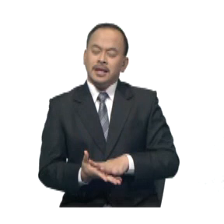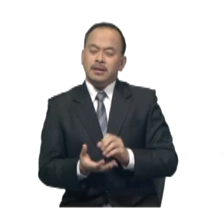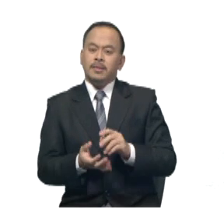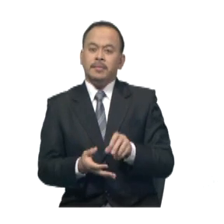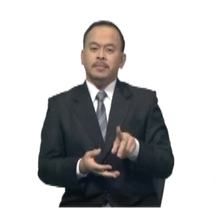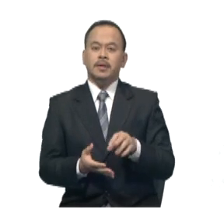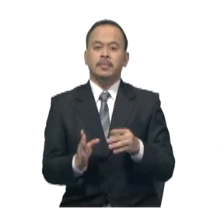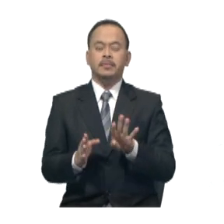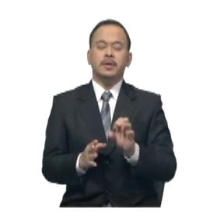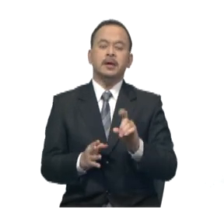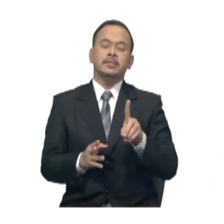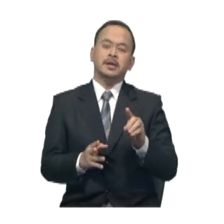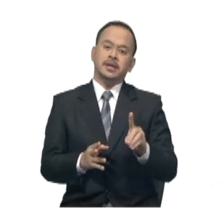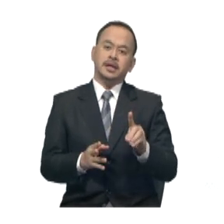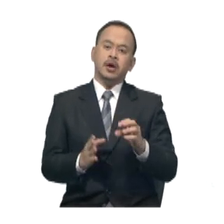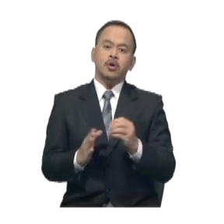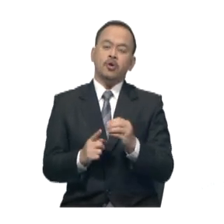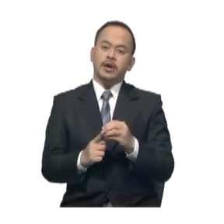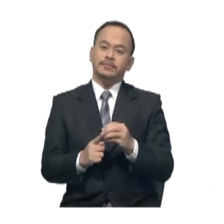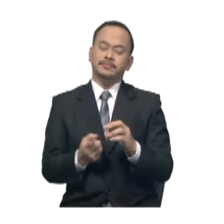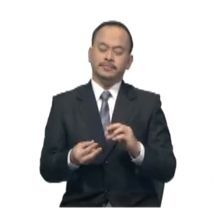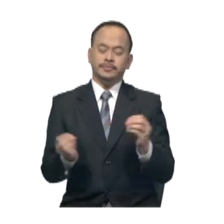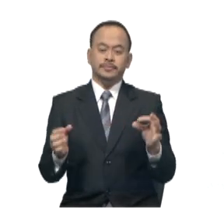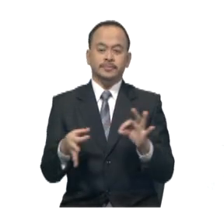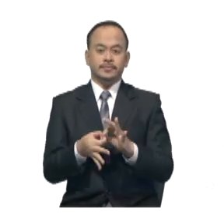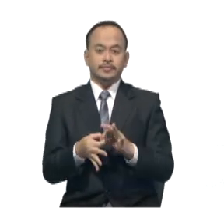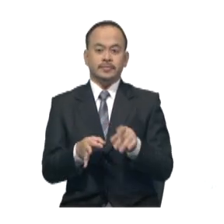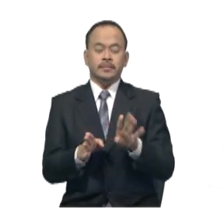BIBD Connect Taman Mahkota Jubli Emas Bandar Seri Begawan.